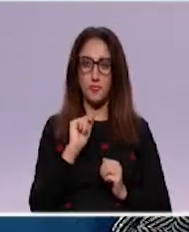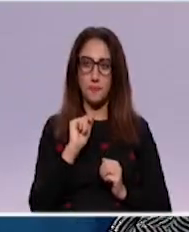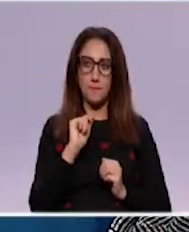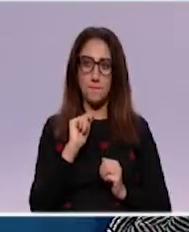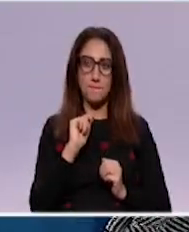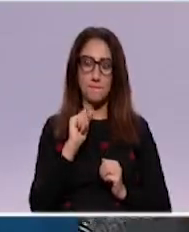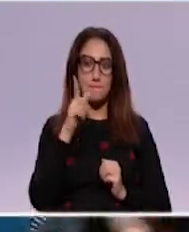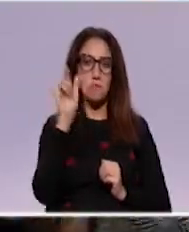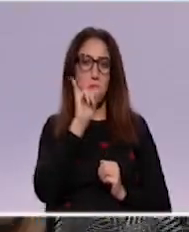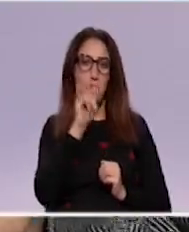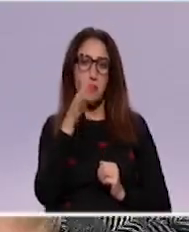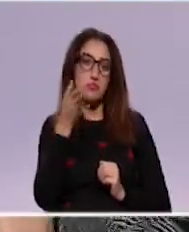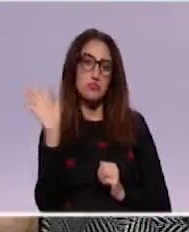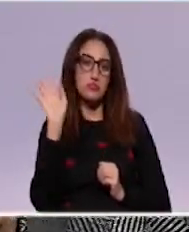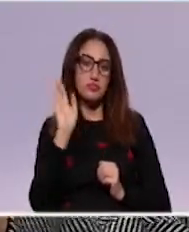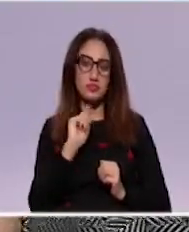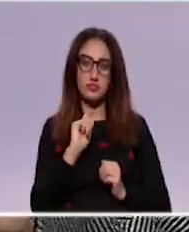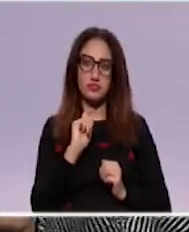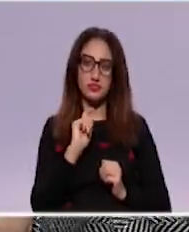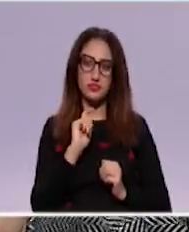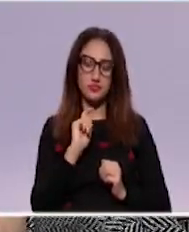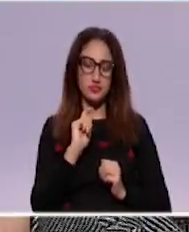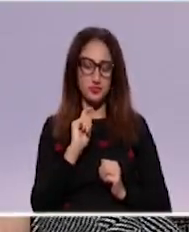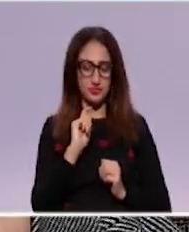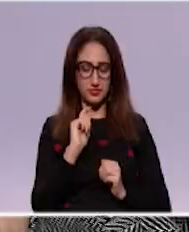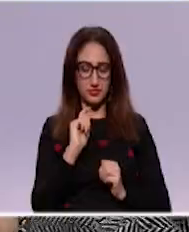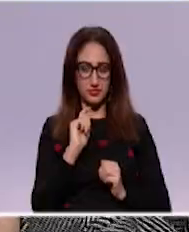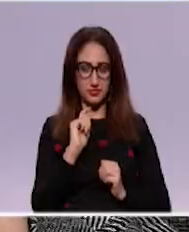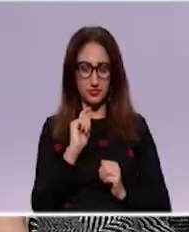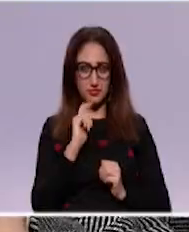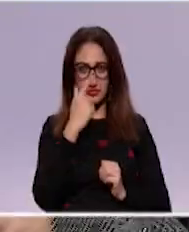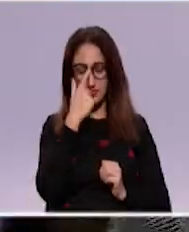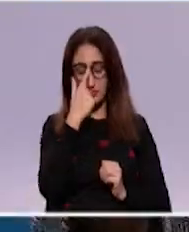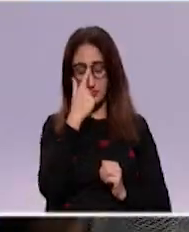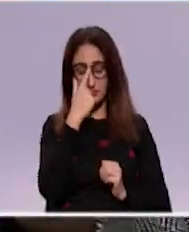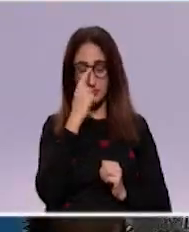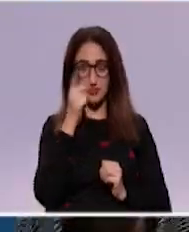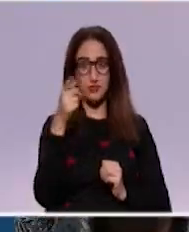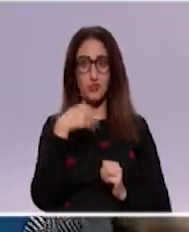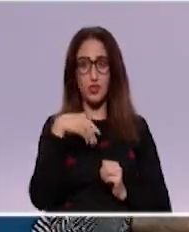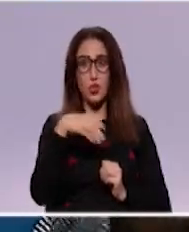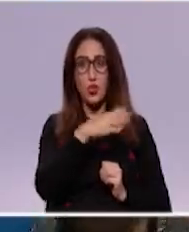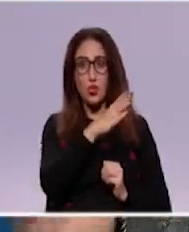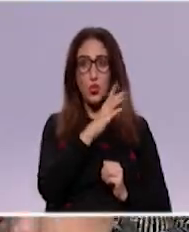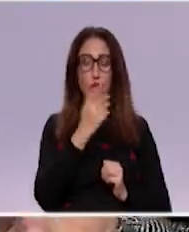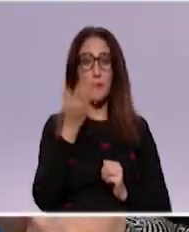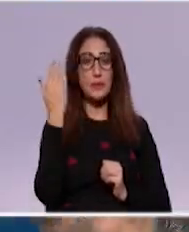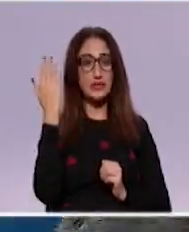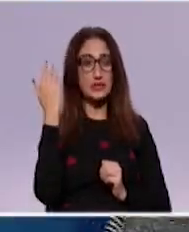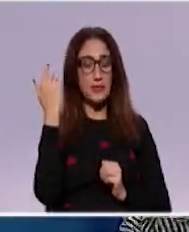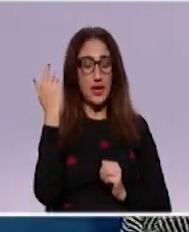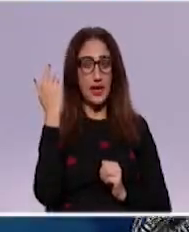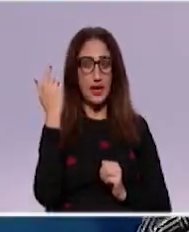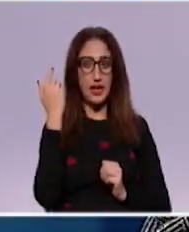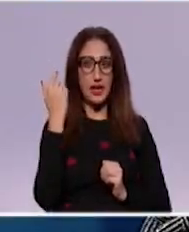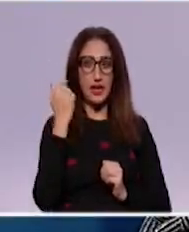النهارده يا ريت يعني ده انا مش انا اروح له على مش عناية، لكن اياميها بقى